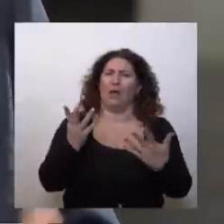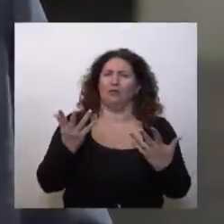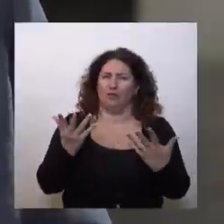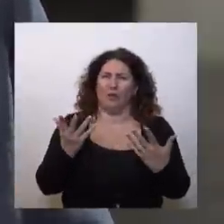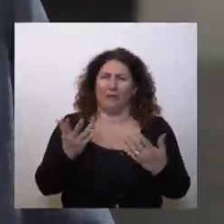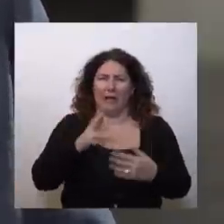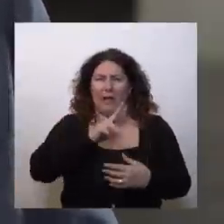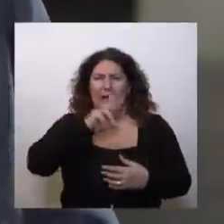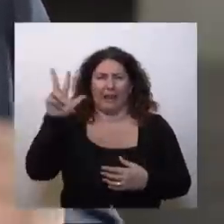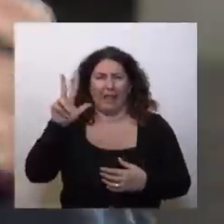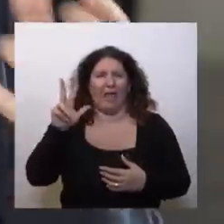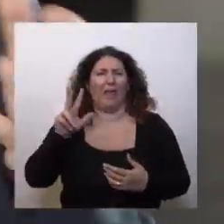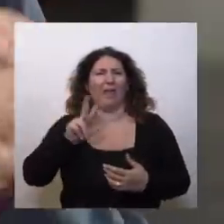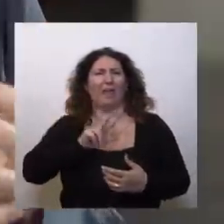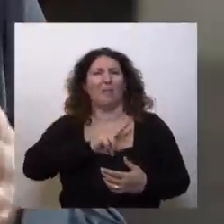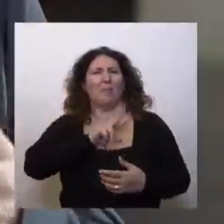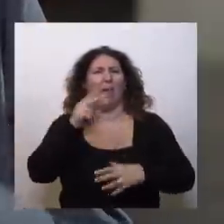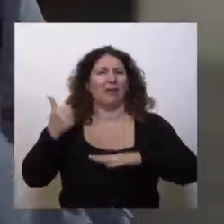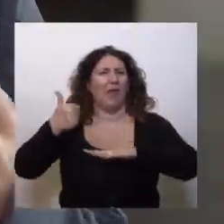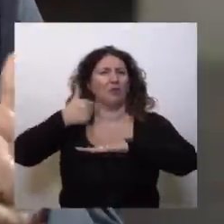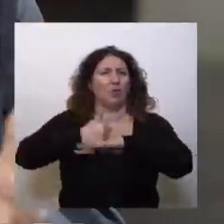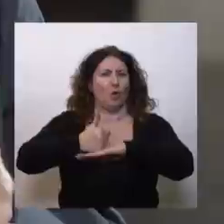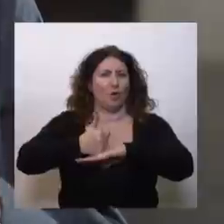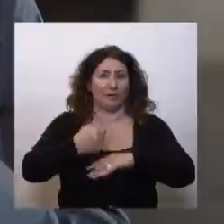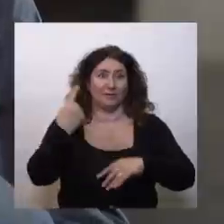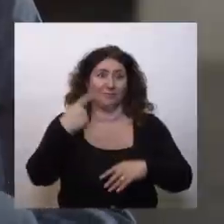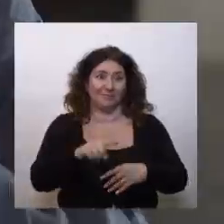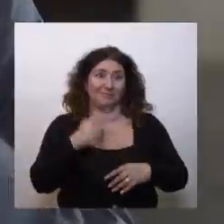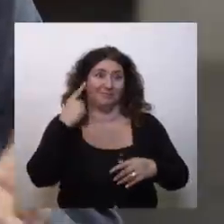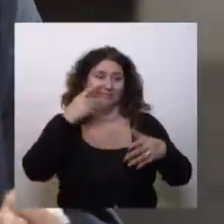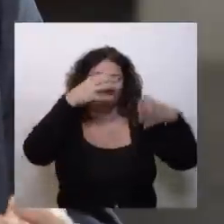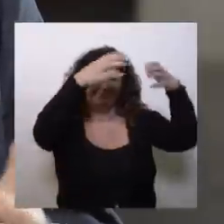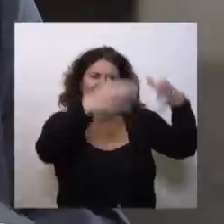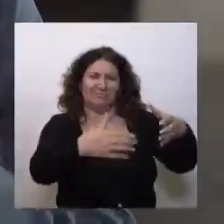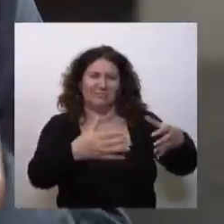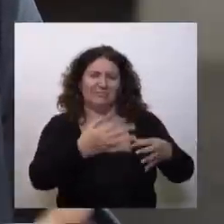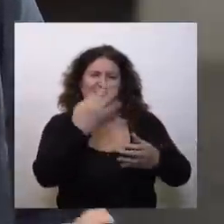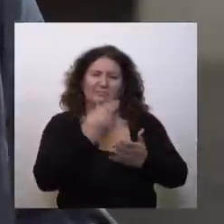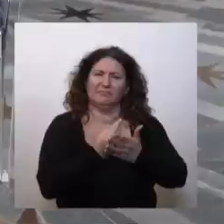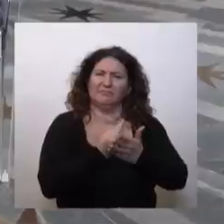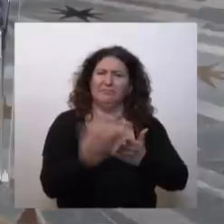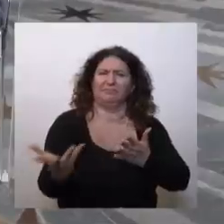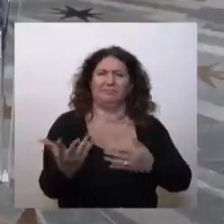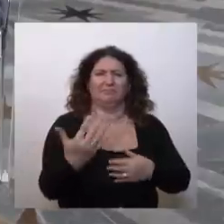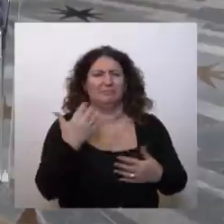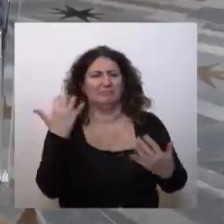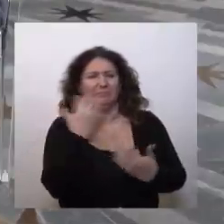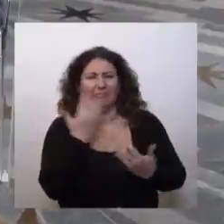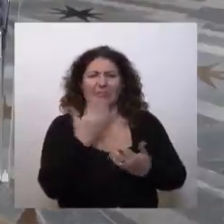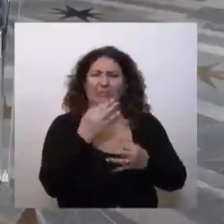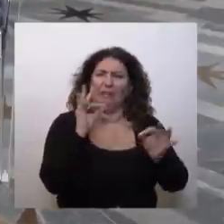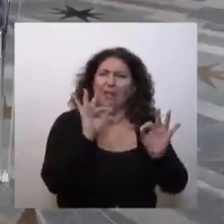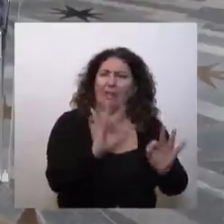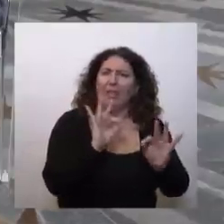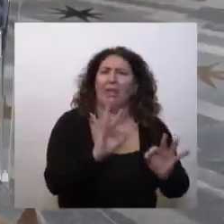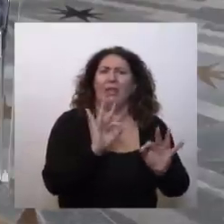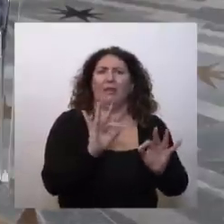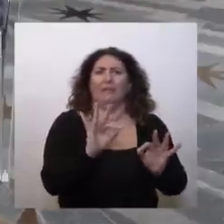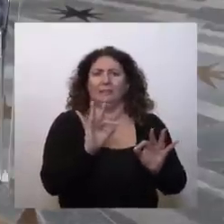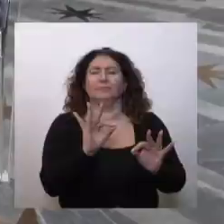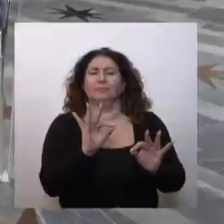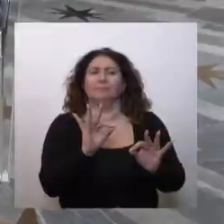In quest'uomo, invece, quel simbolo di grandezza è diventato un segno di sdegno, di derisione. Una